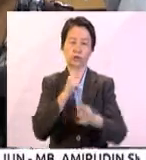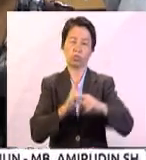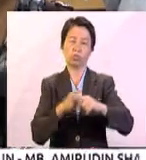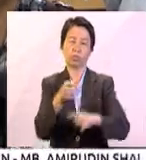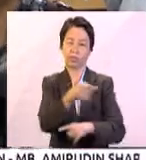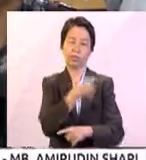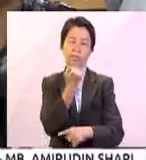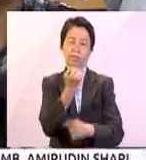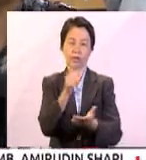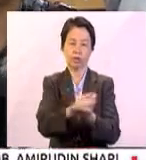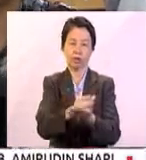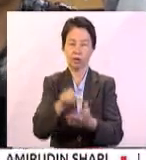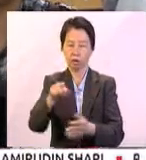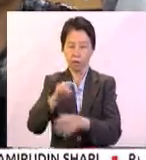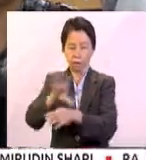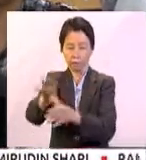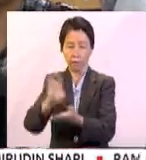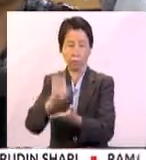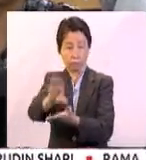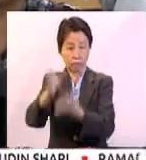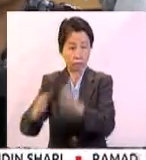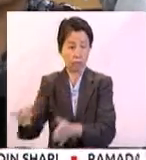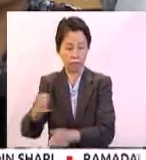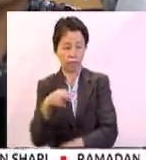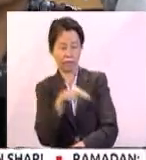positif dan mereka masih